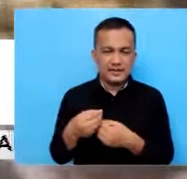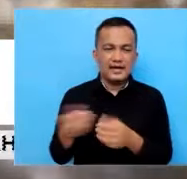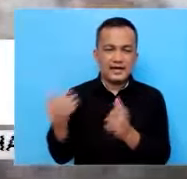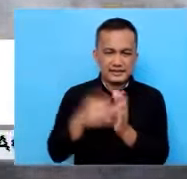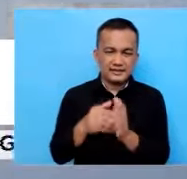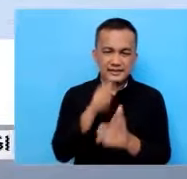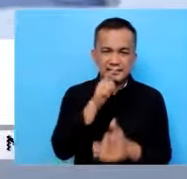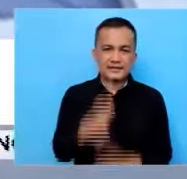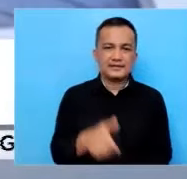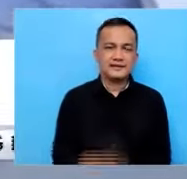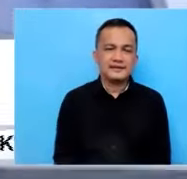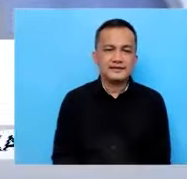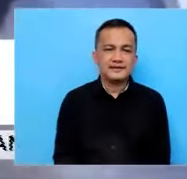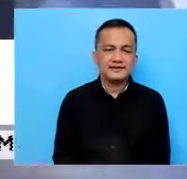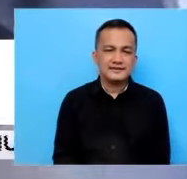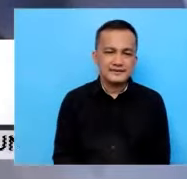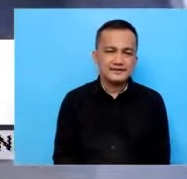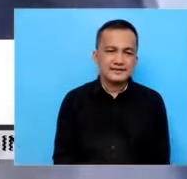swerte.